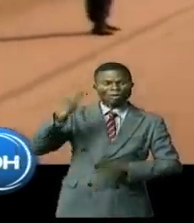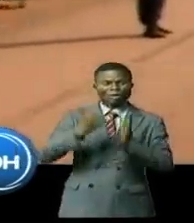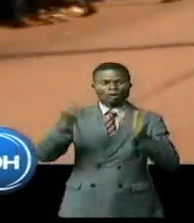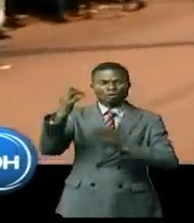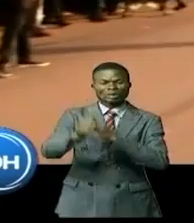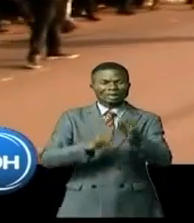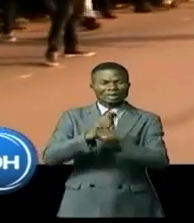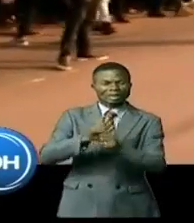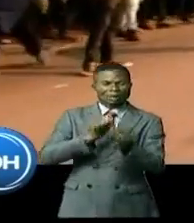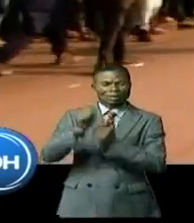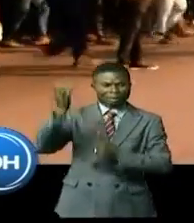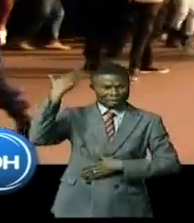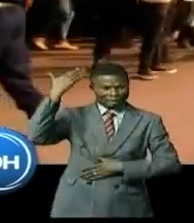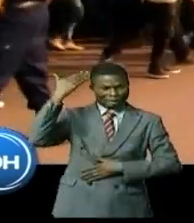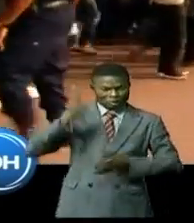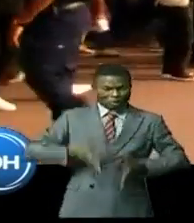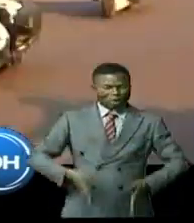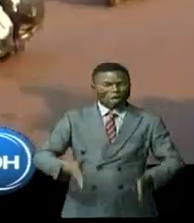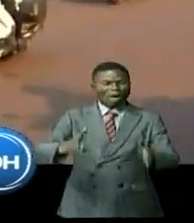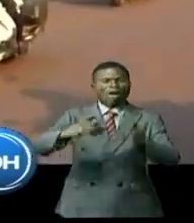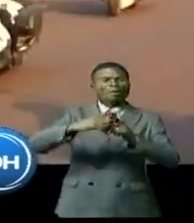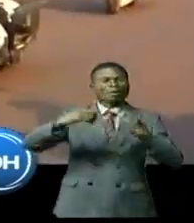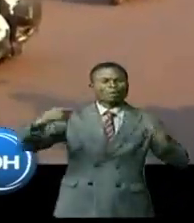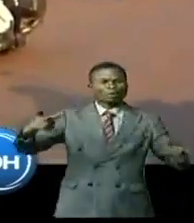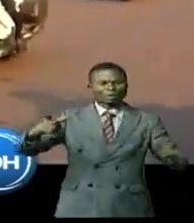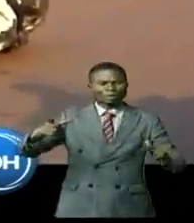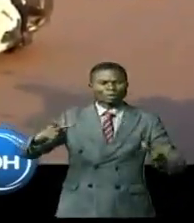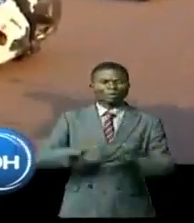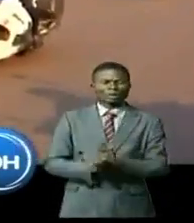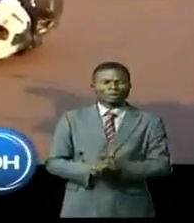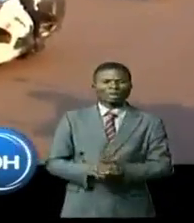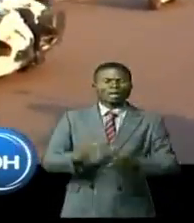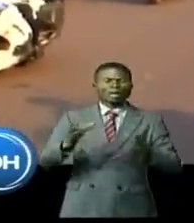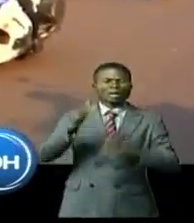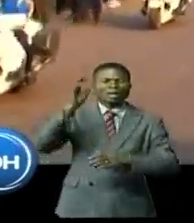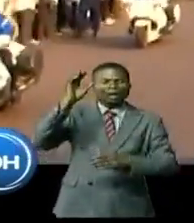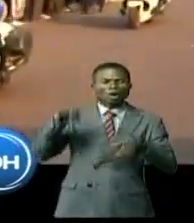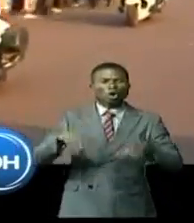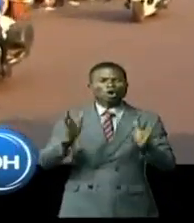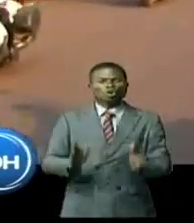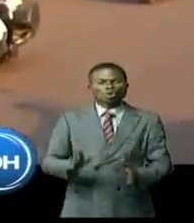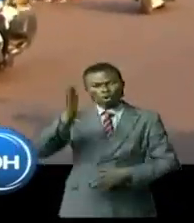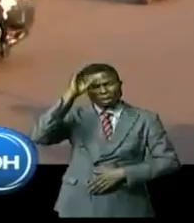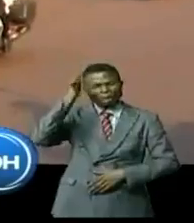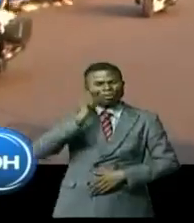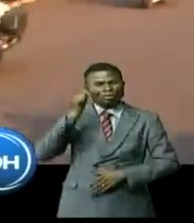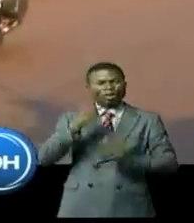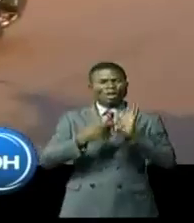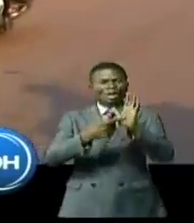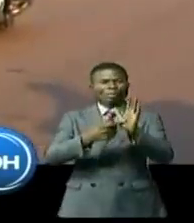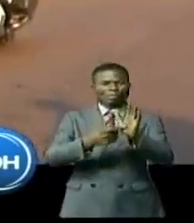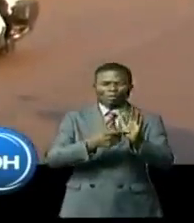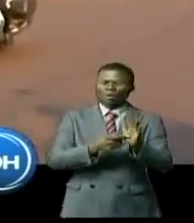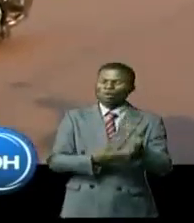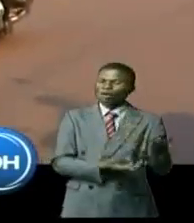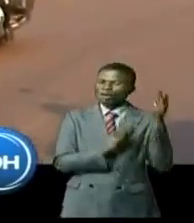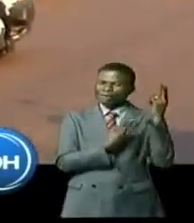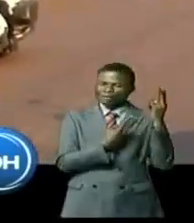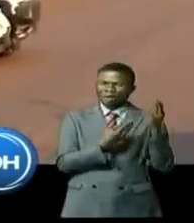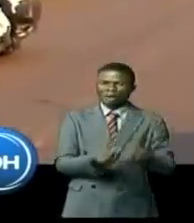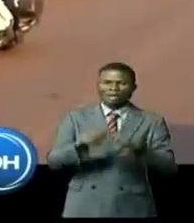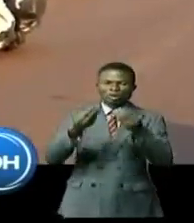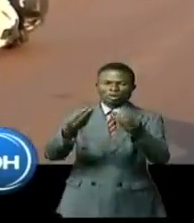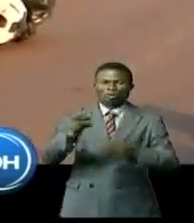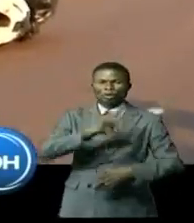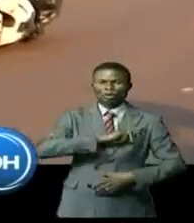ans. Le long du parcours, la communion avec les fils et filles du pays a témoigné de la considération du peuple congolais au